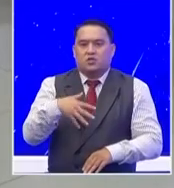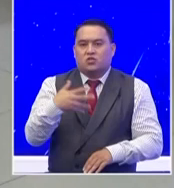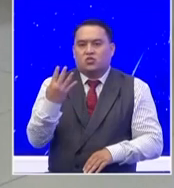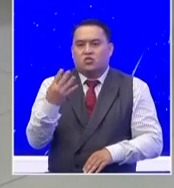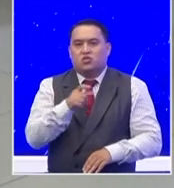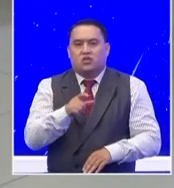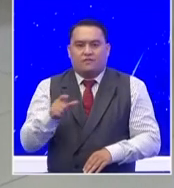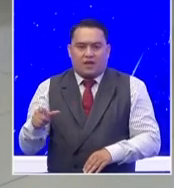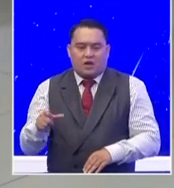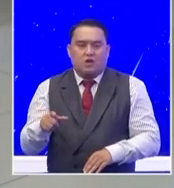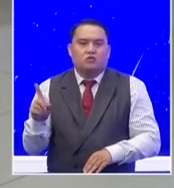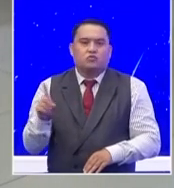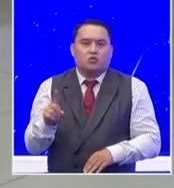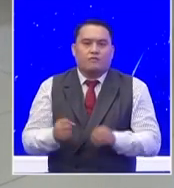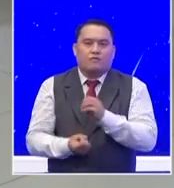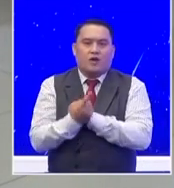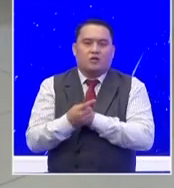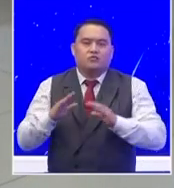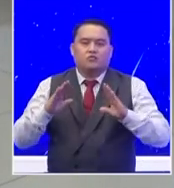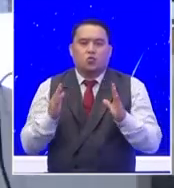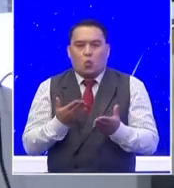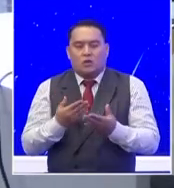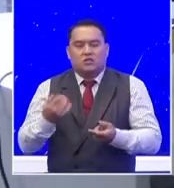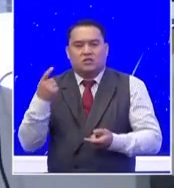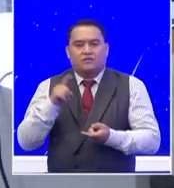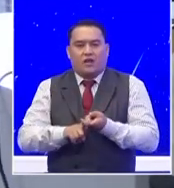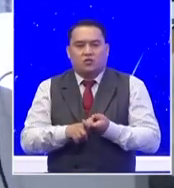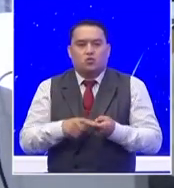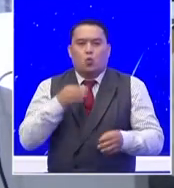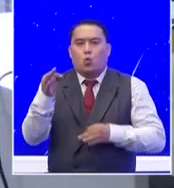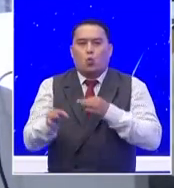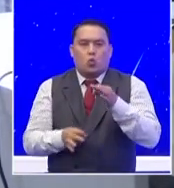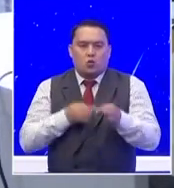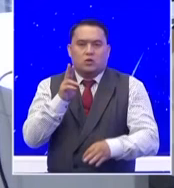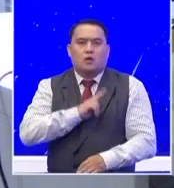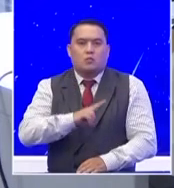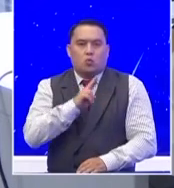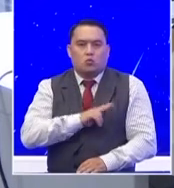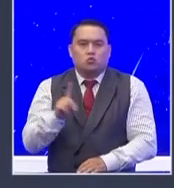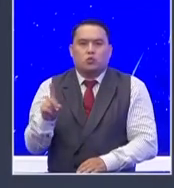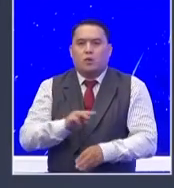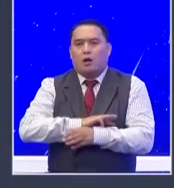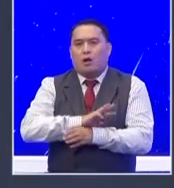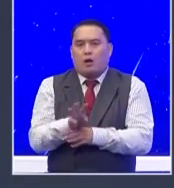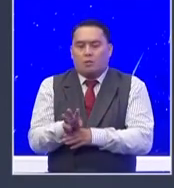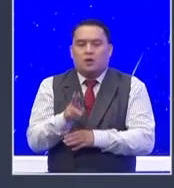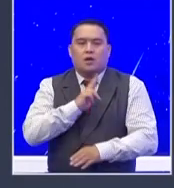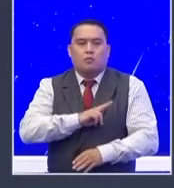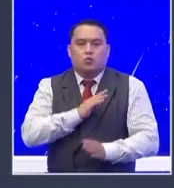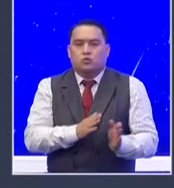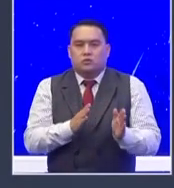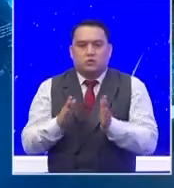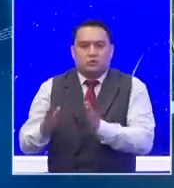человека. Добавим, учитывая возникшую ситуацию, операторы связи переходят на круглосуточный режим работы, чтобы обеспечить непрерывность работы